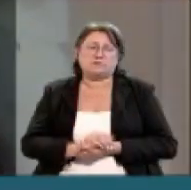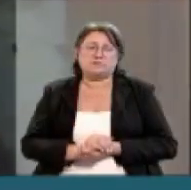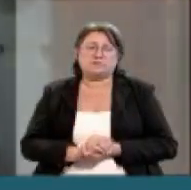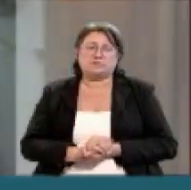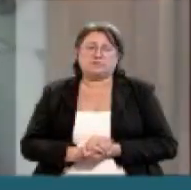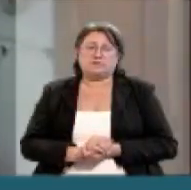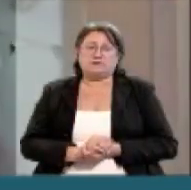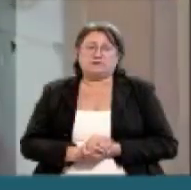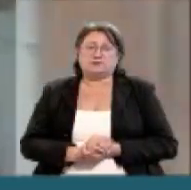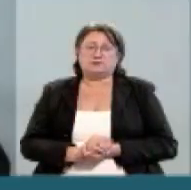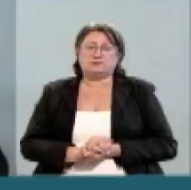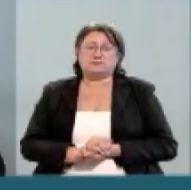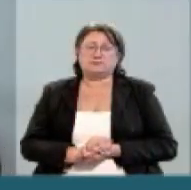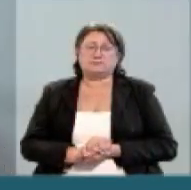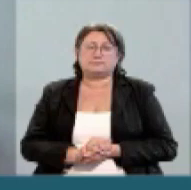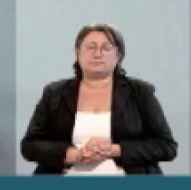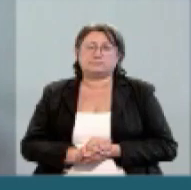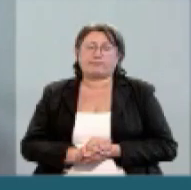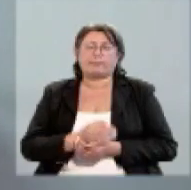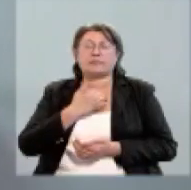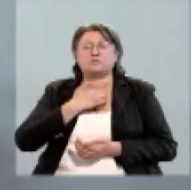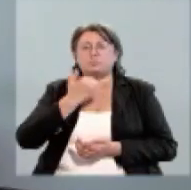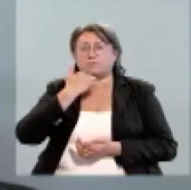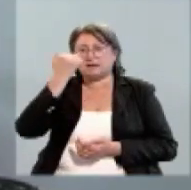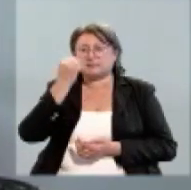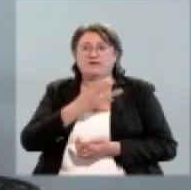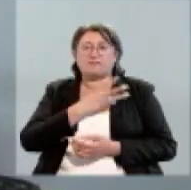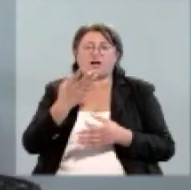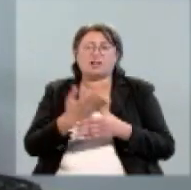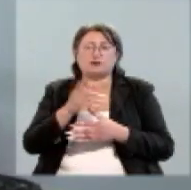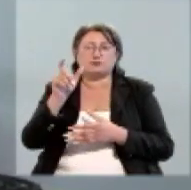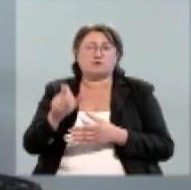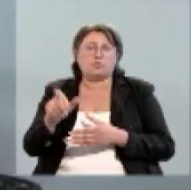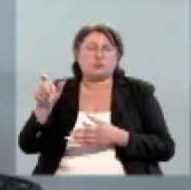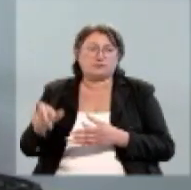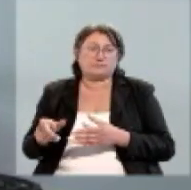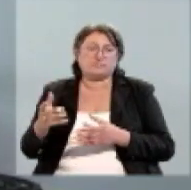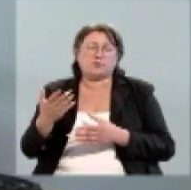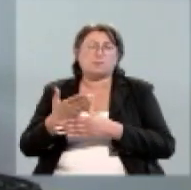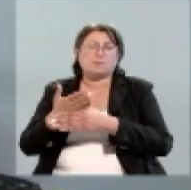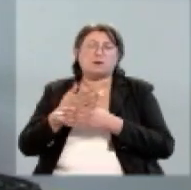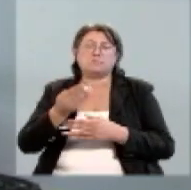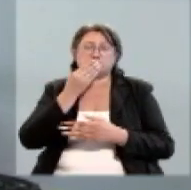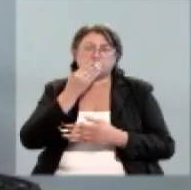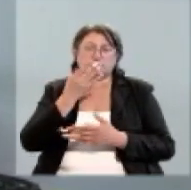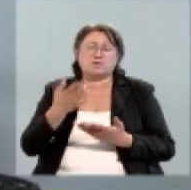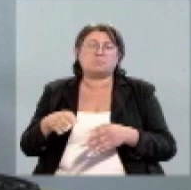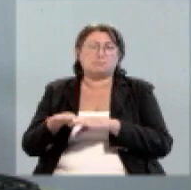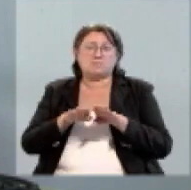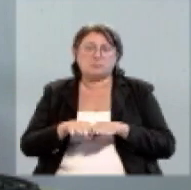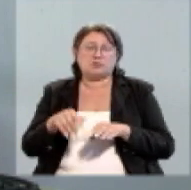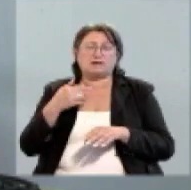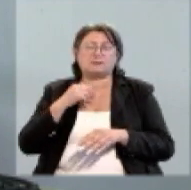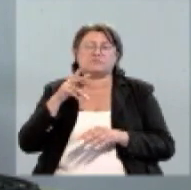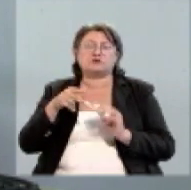және керекті нәтижеге қол жеткізеді. Хотел бы поблагодарить волонтеров Жанашыр Бол. Мен еріктілерге алғысымды білдіргін келеді.